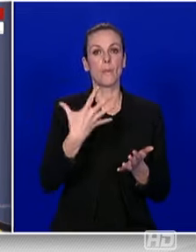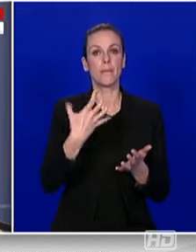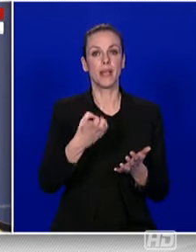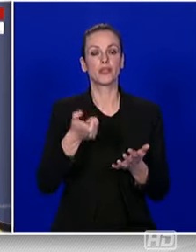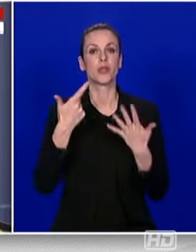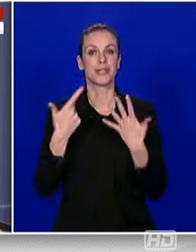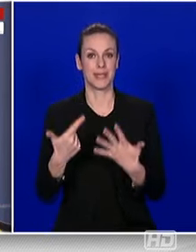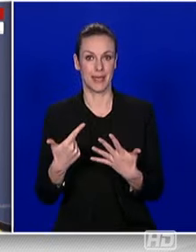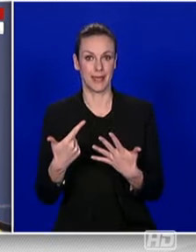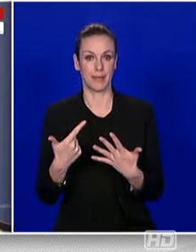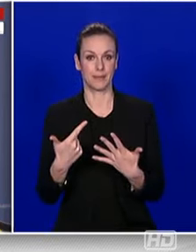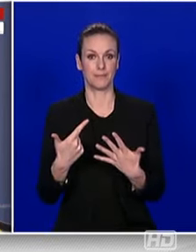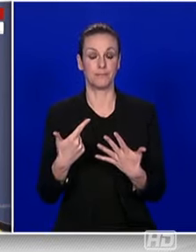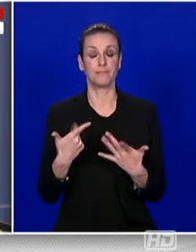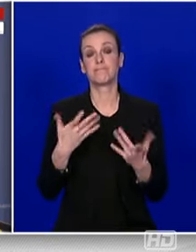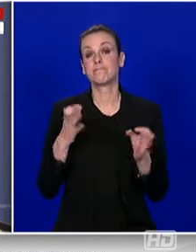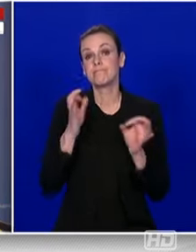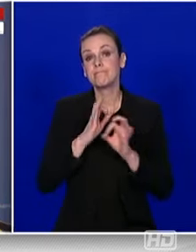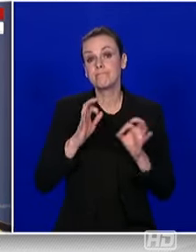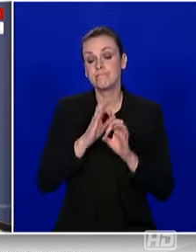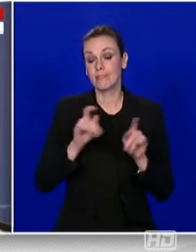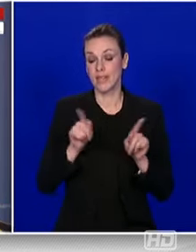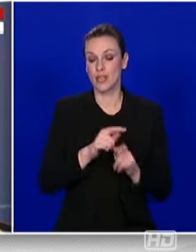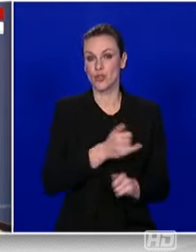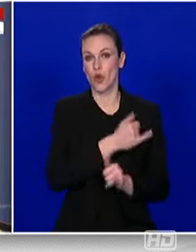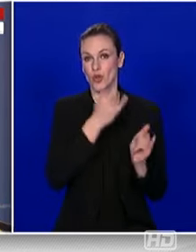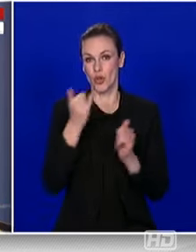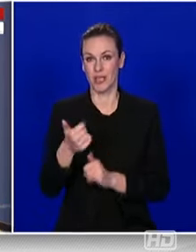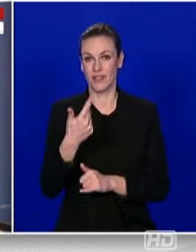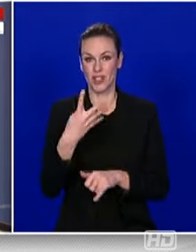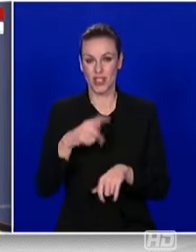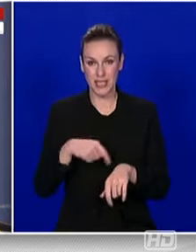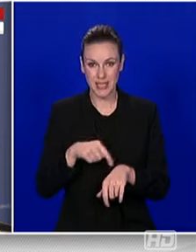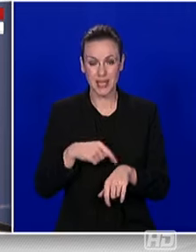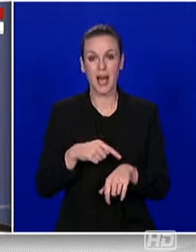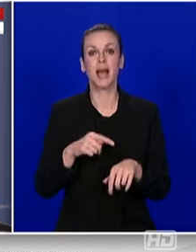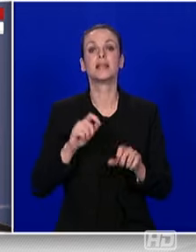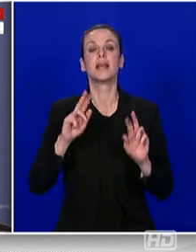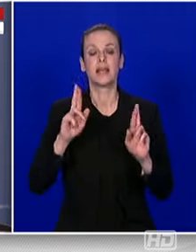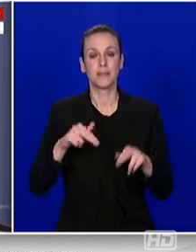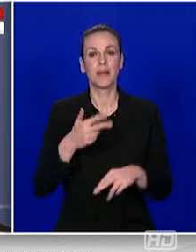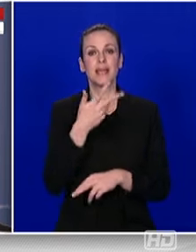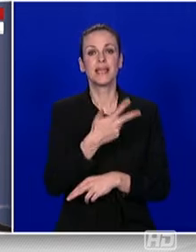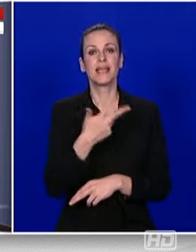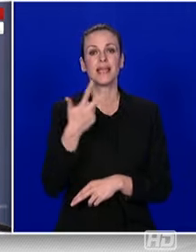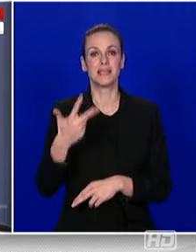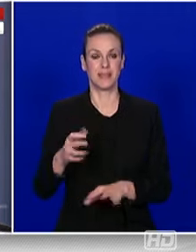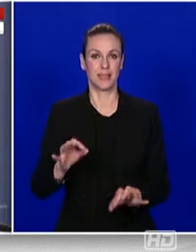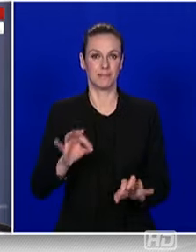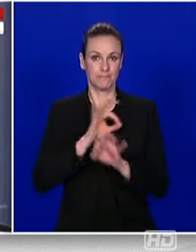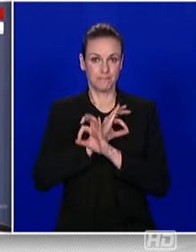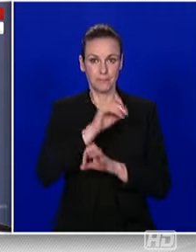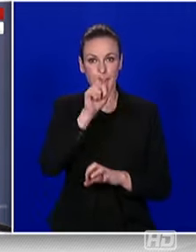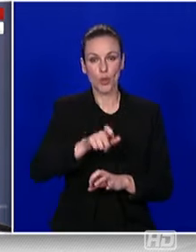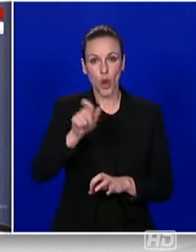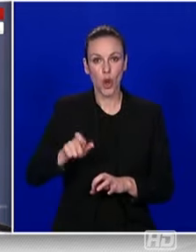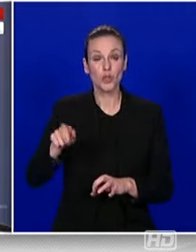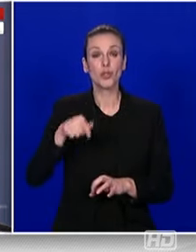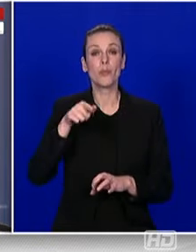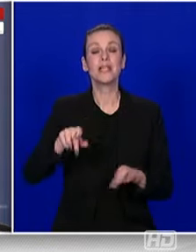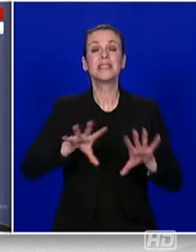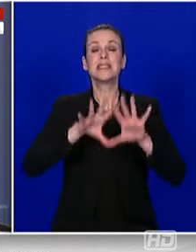2507. Nažalost, evo i u protekla 24 sata imali smo 33 preminule osobe, što